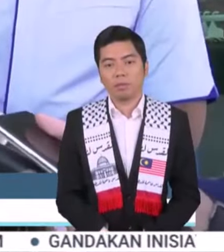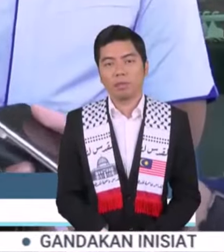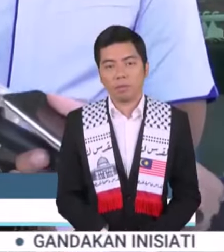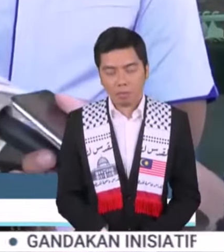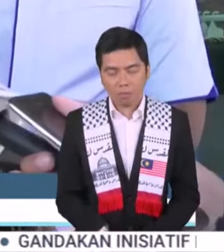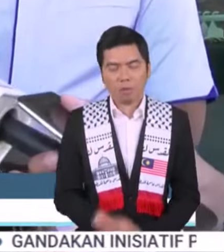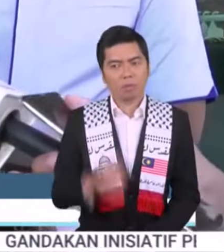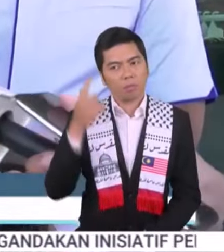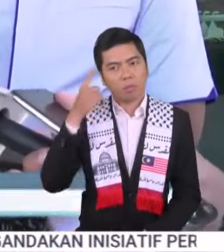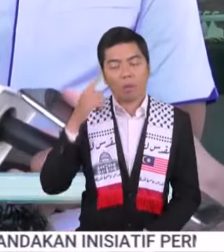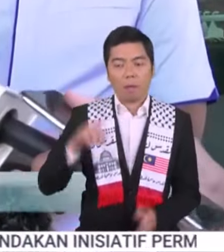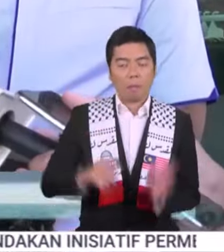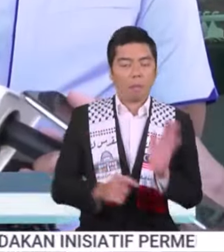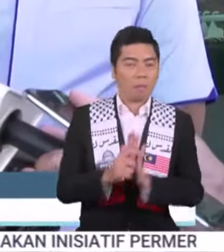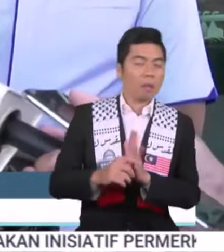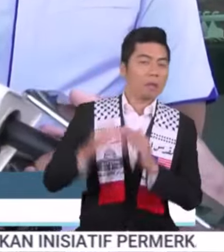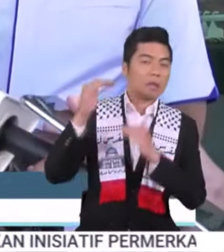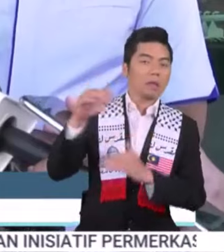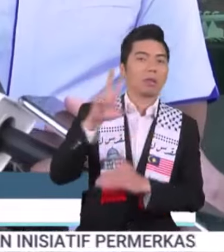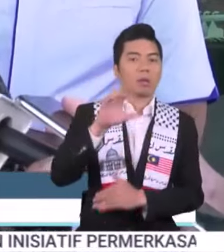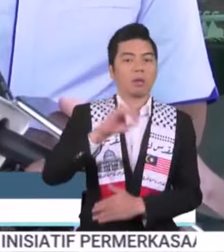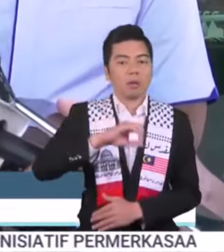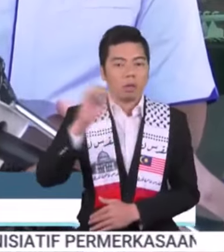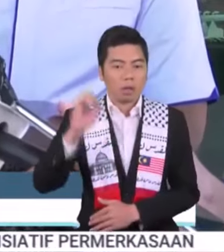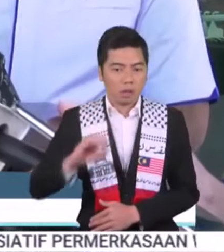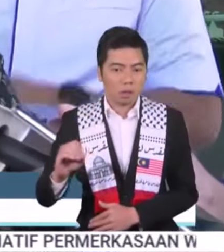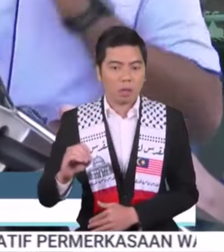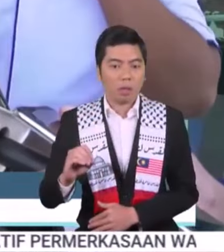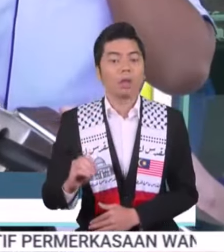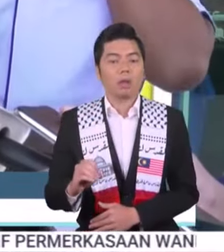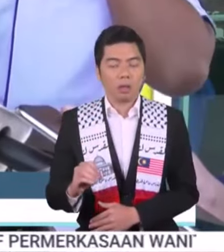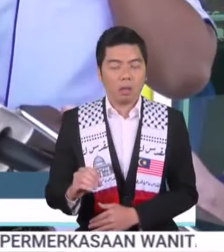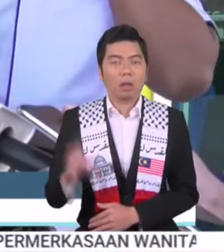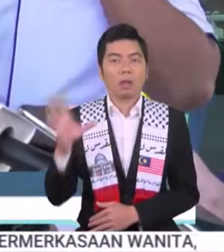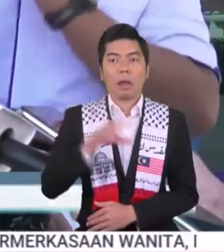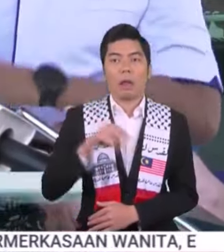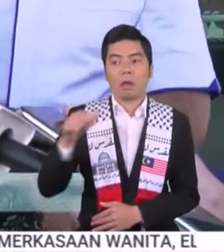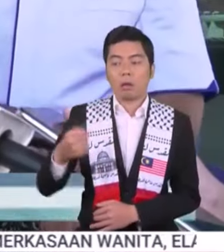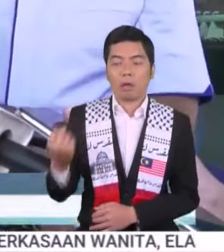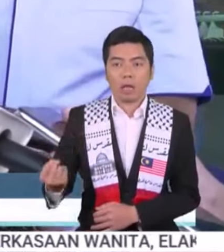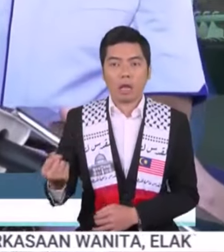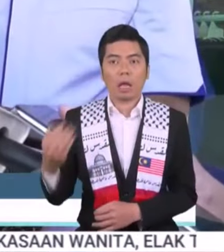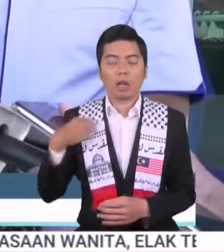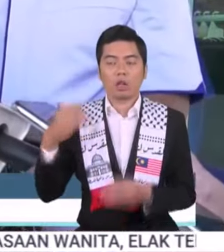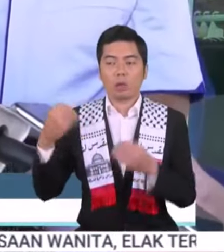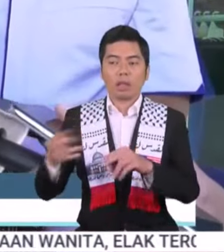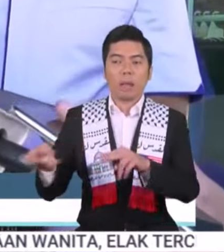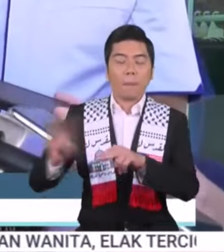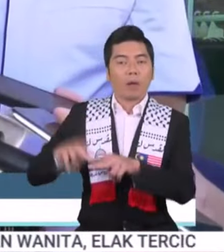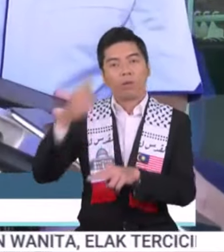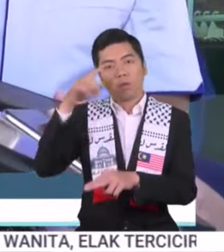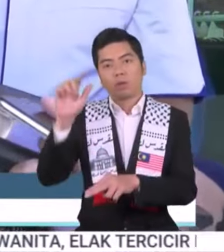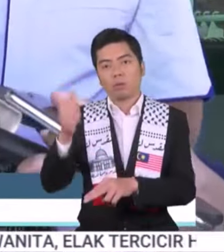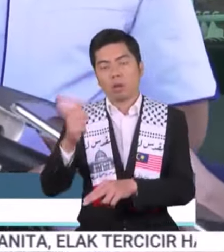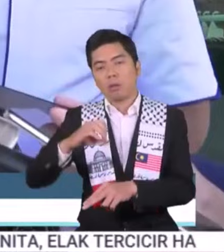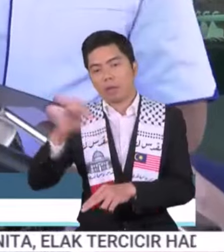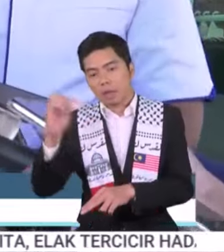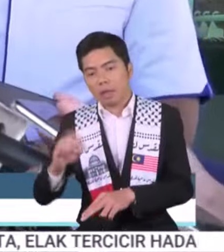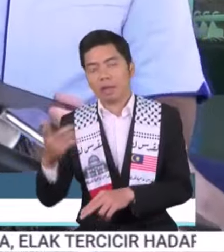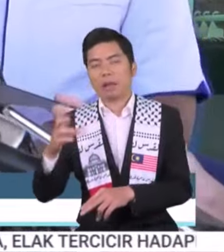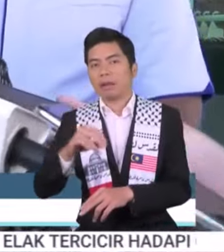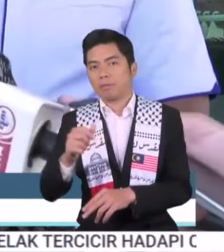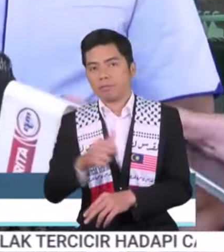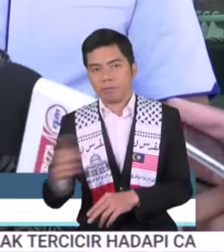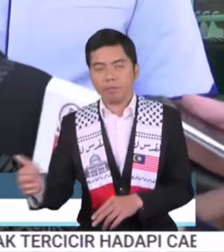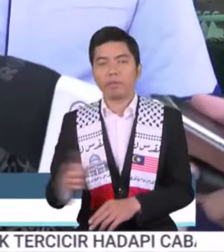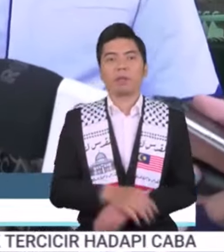Sehingga 30%. Ya, dan kadang-kadang juga main pasaraya sendiri dan contoh akan menawarkan 10% dan 20% akan ditambah oleh kerajaan dan sebagainya